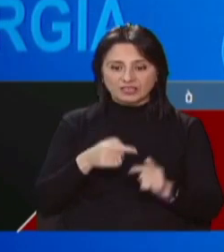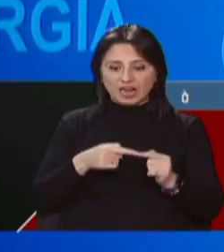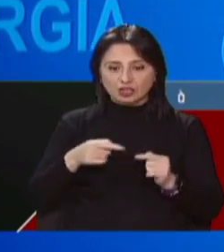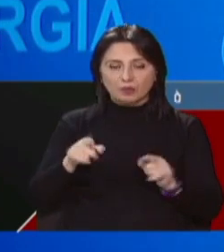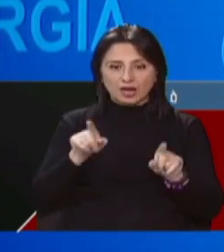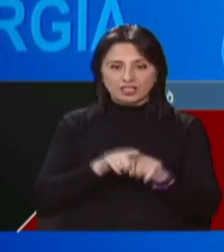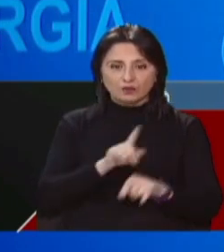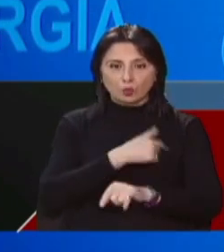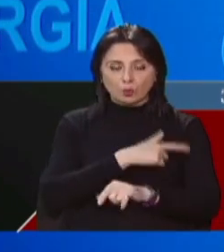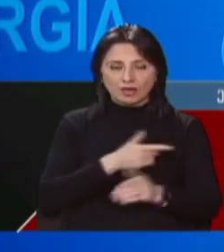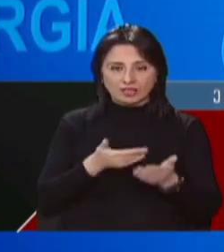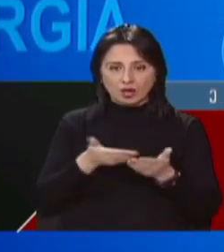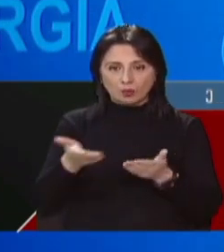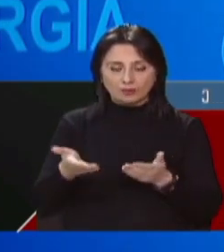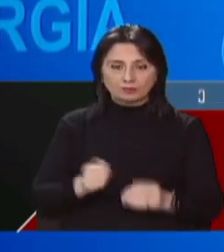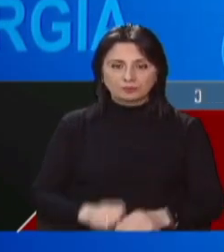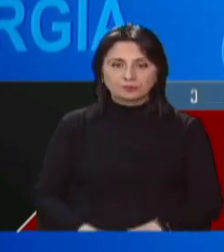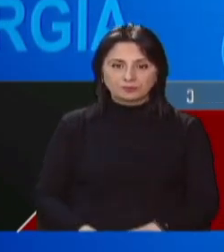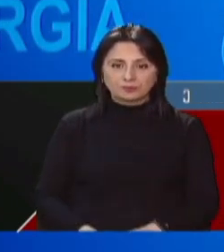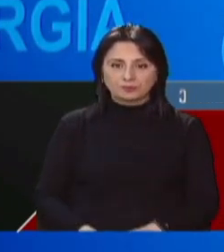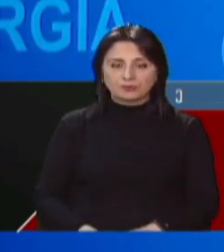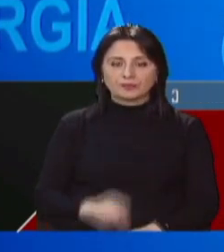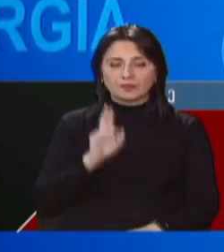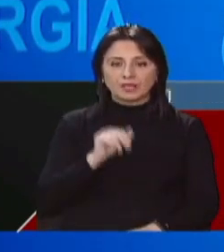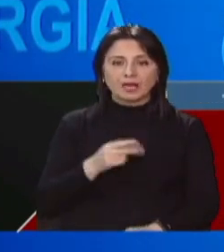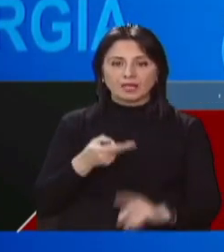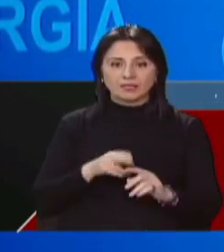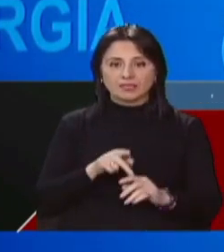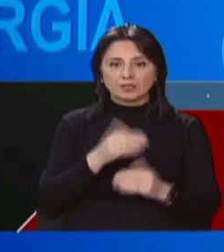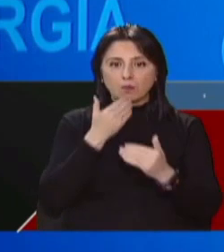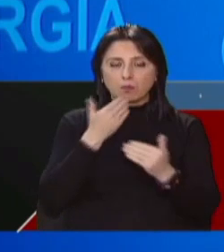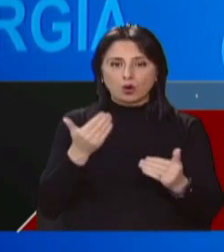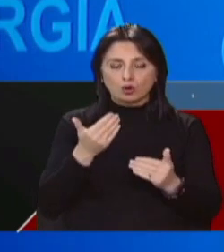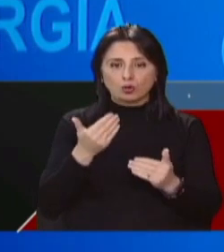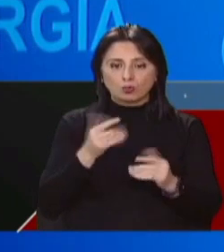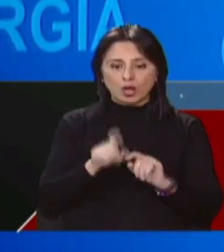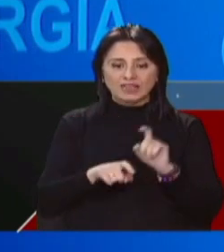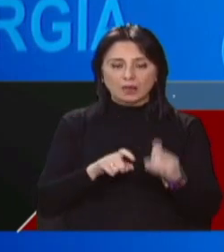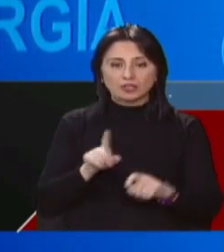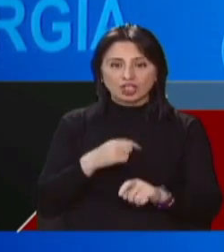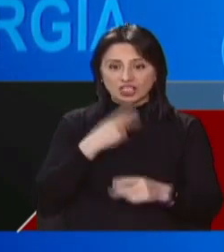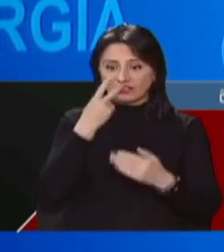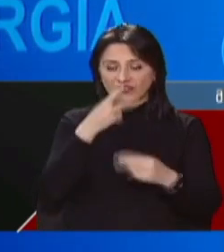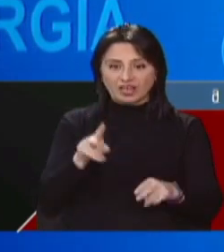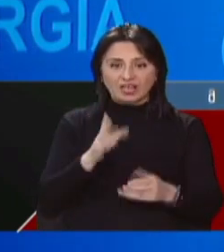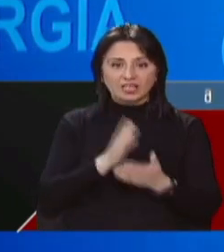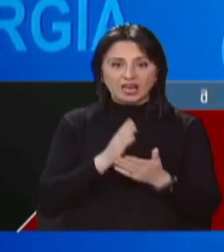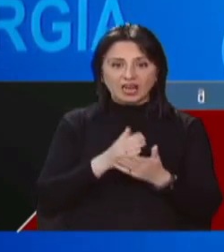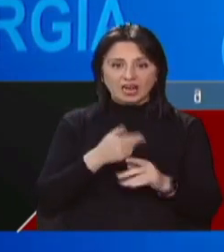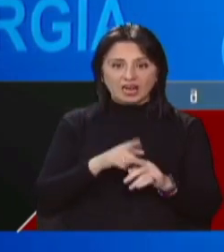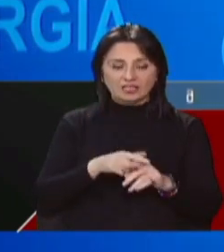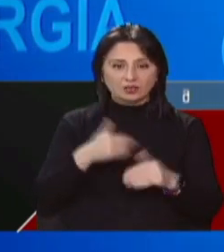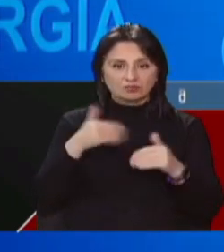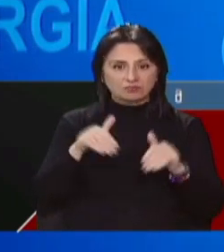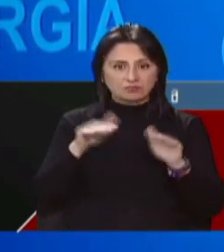განზომილებაში, ასევე ჰუმანიტარულ განზომილებაში. Da, ის ბოლო ნაბიჯი, რაც ჩვენ ვიხილეთ, არის